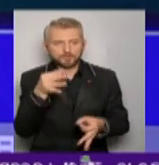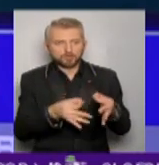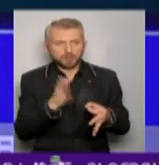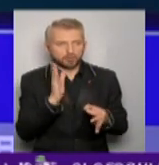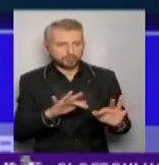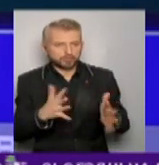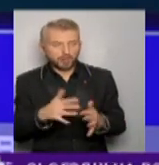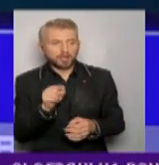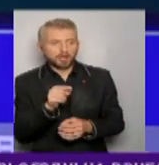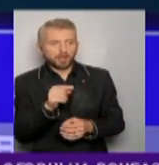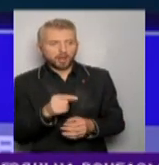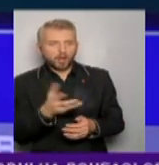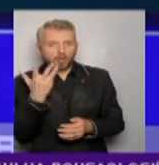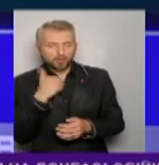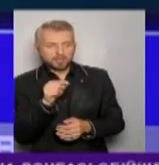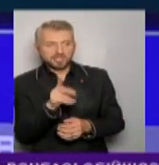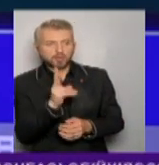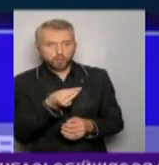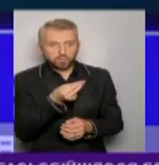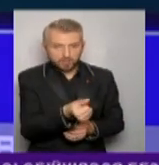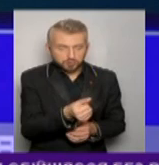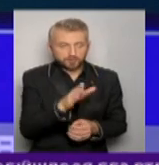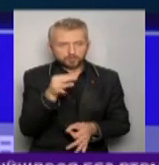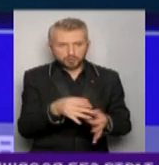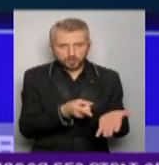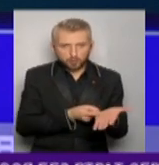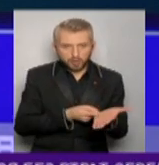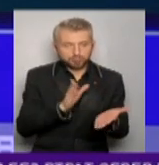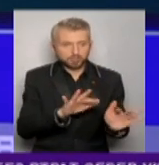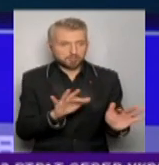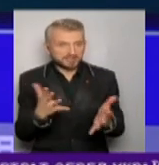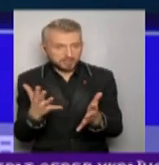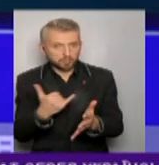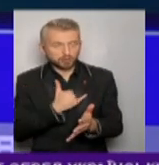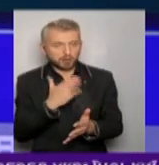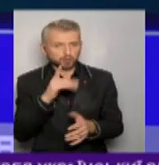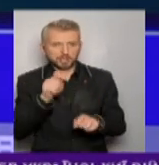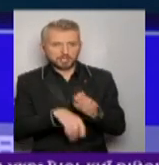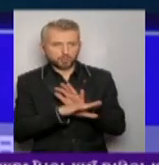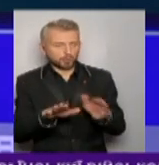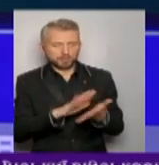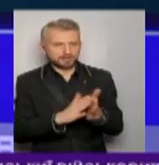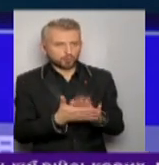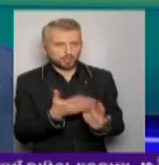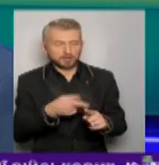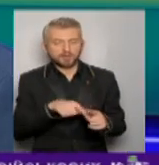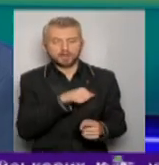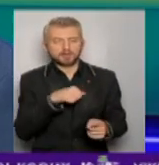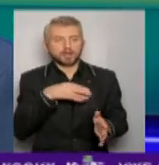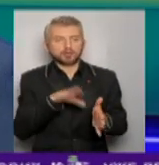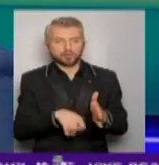хто викуплять в такий спосіб, в судах потім докажуть, буде прецедент, і в нас буде неконтрольована ситуація. Це найгірше, що